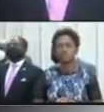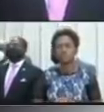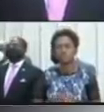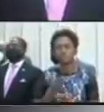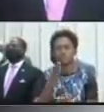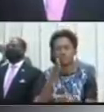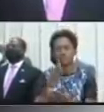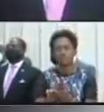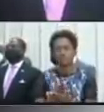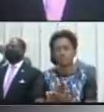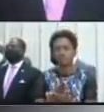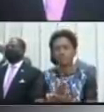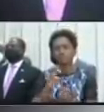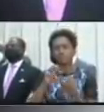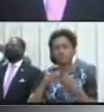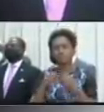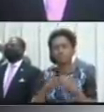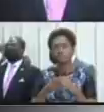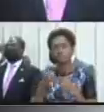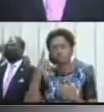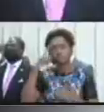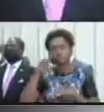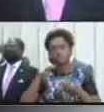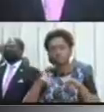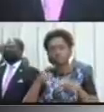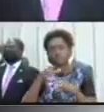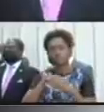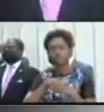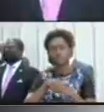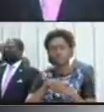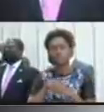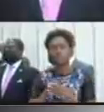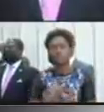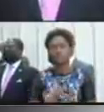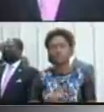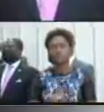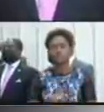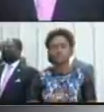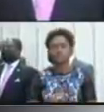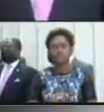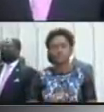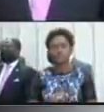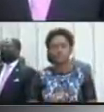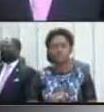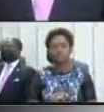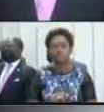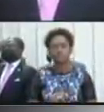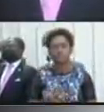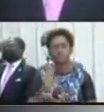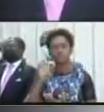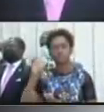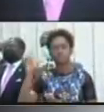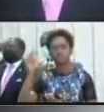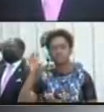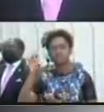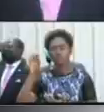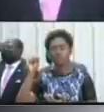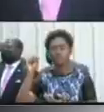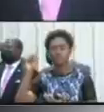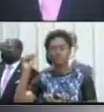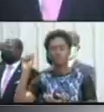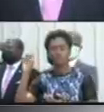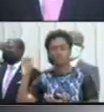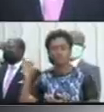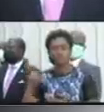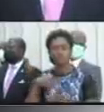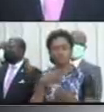Zach qui était sorti pour le fait dans la zone après Lester, parce que c'est Lester.